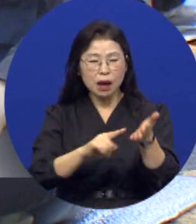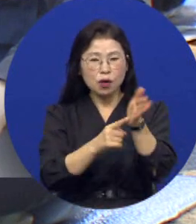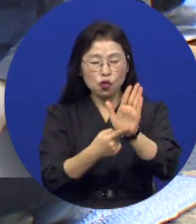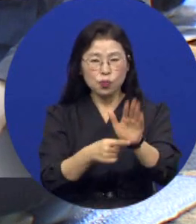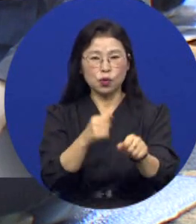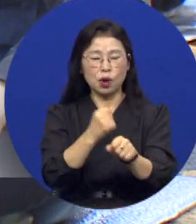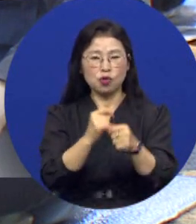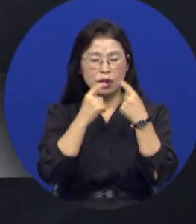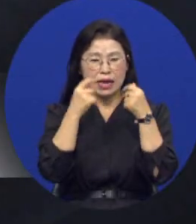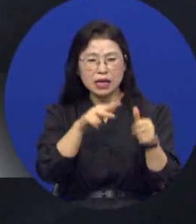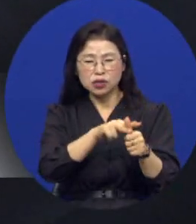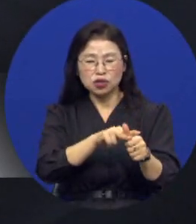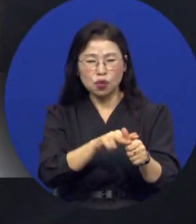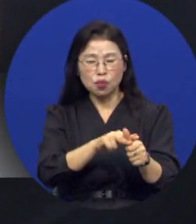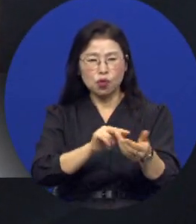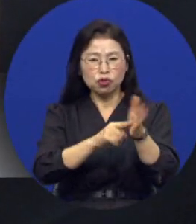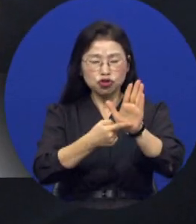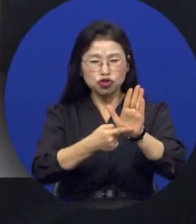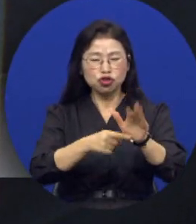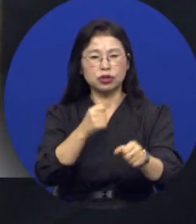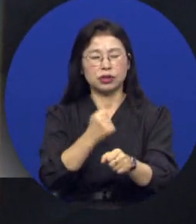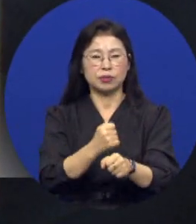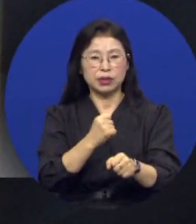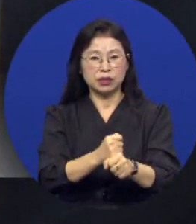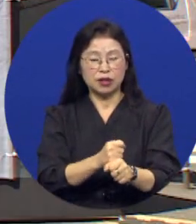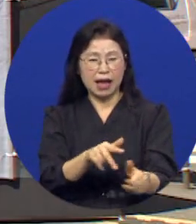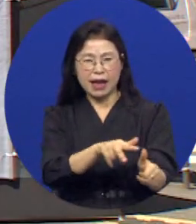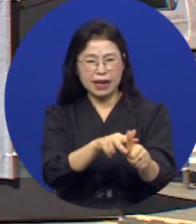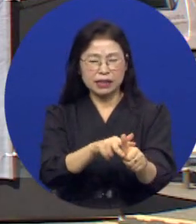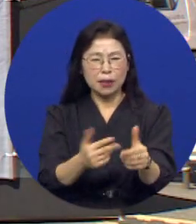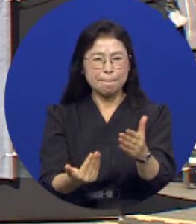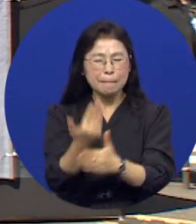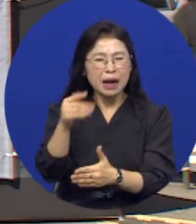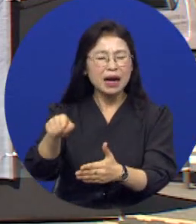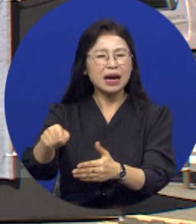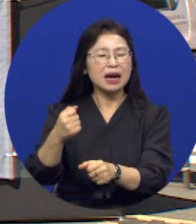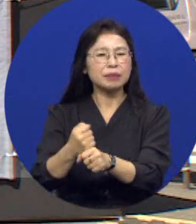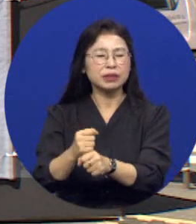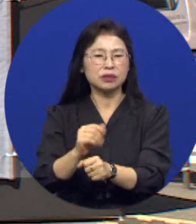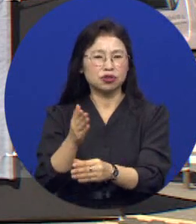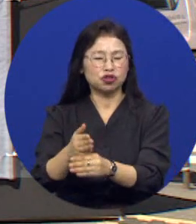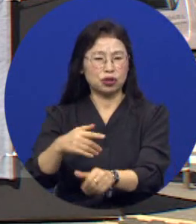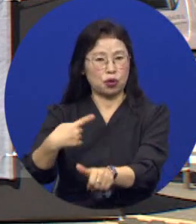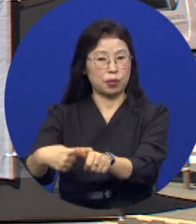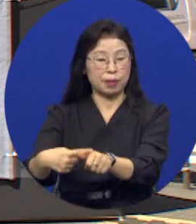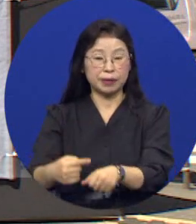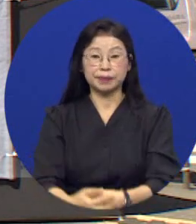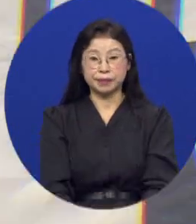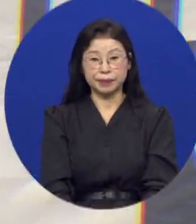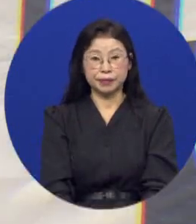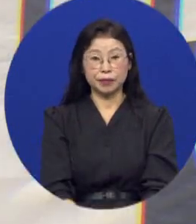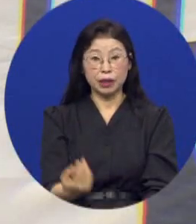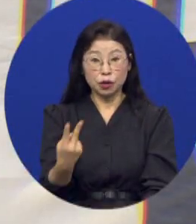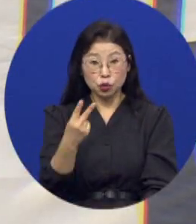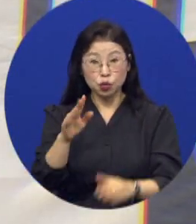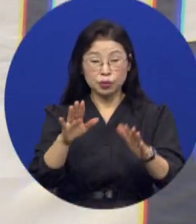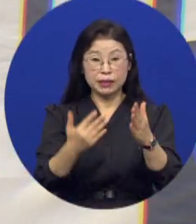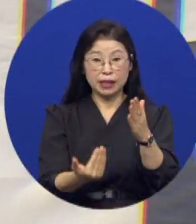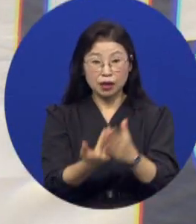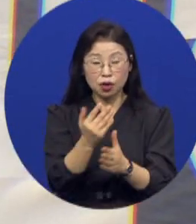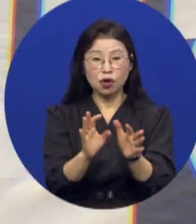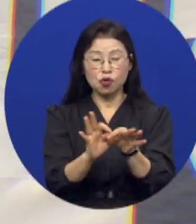공표와 개인정보 유출을 자행하며 간첩 사건을 만들어내고 있다고 비판했습니다. 또 이번